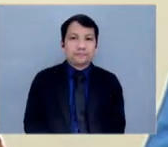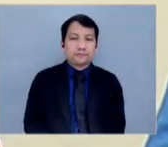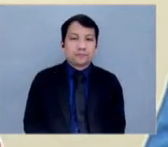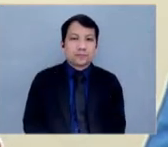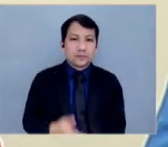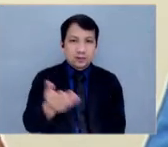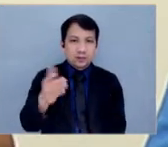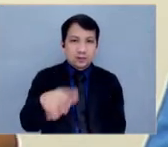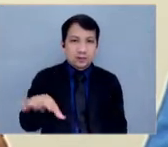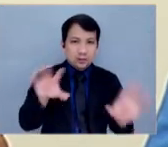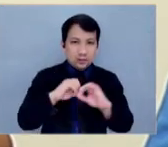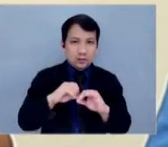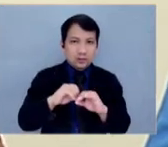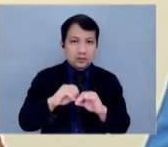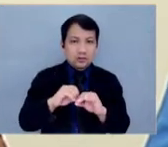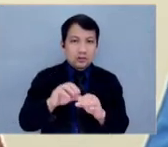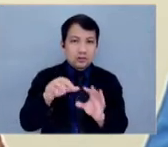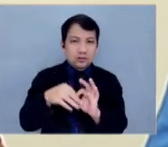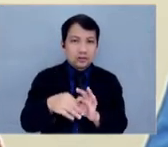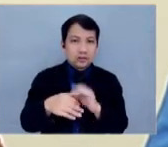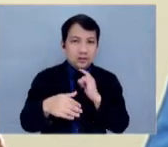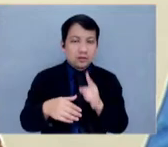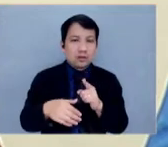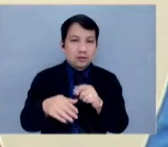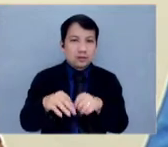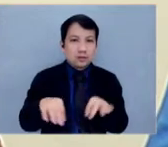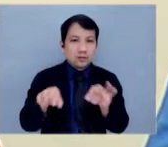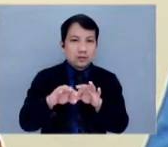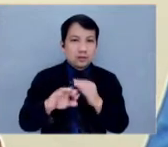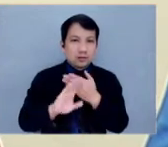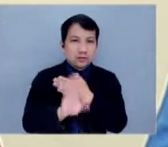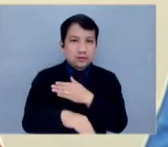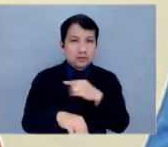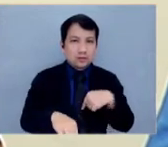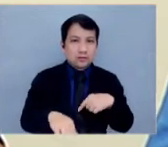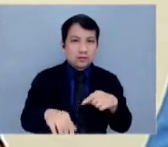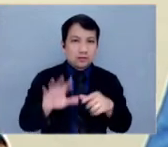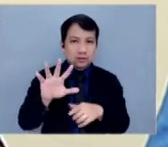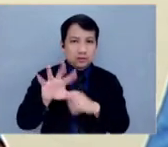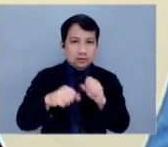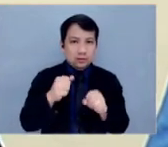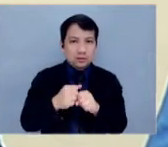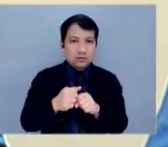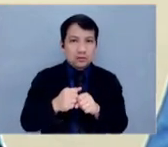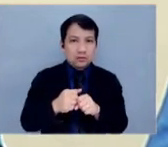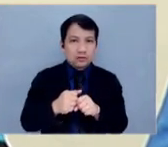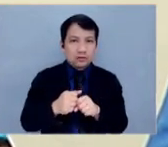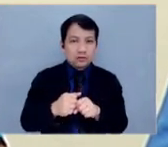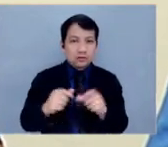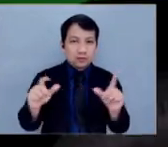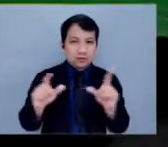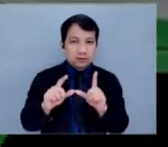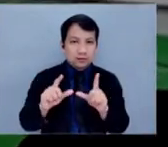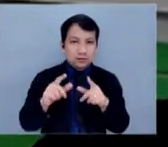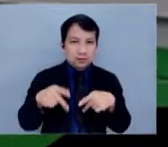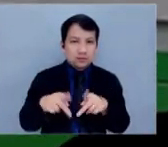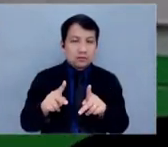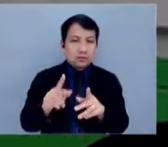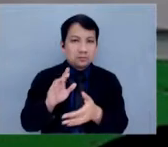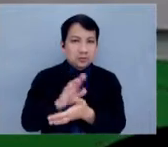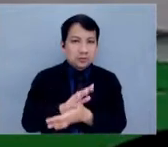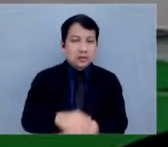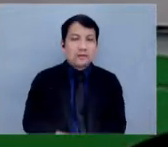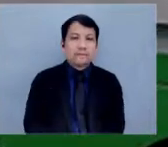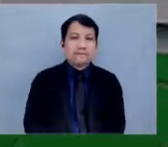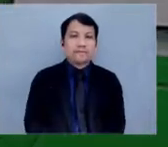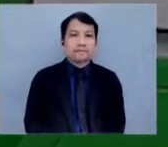yung consolidation pero dapat ibalik yung aming 5 years na validity ng aming mga prangkisa. Aabot